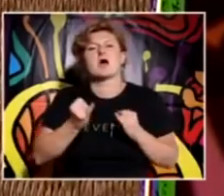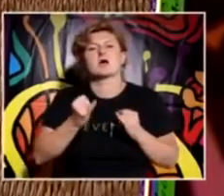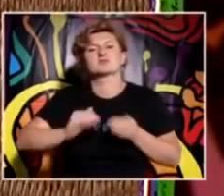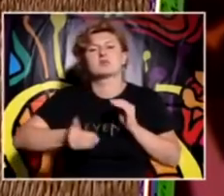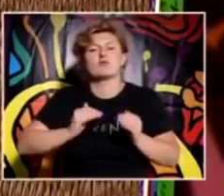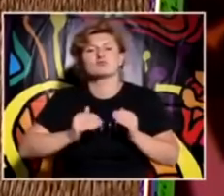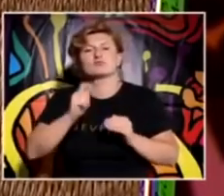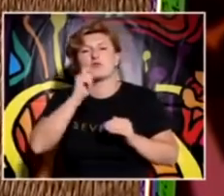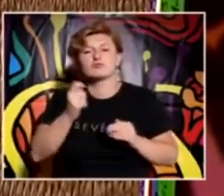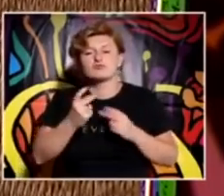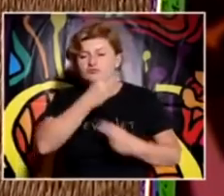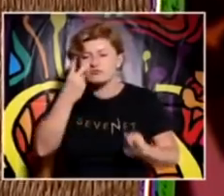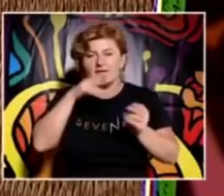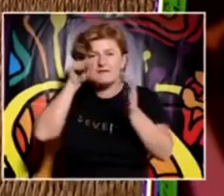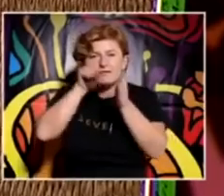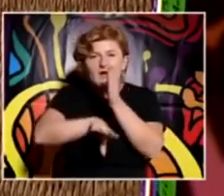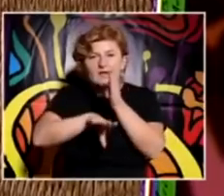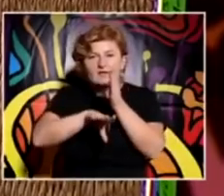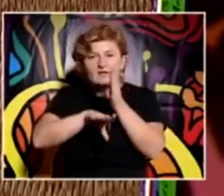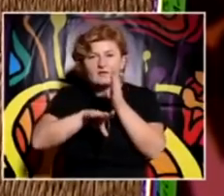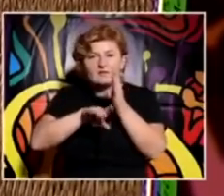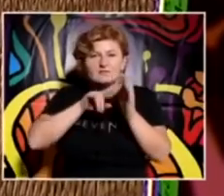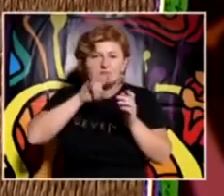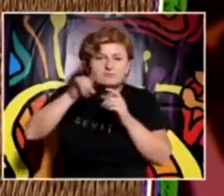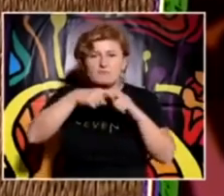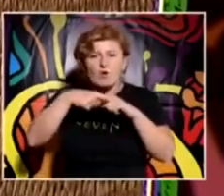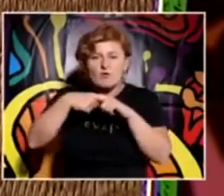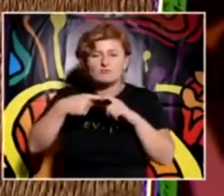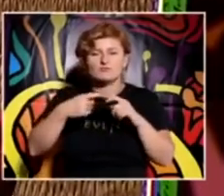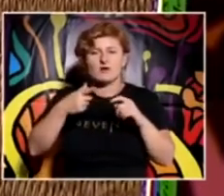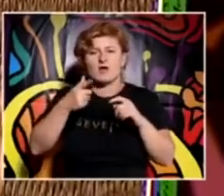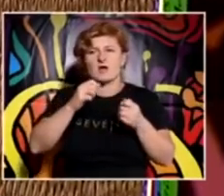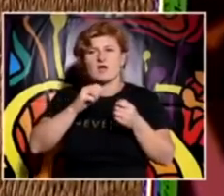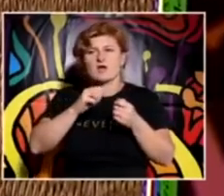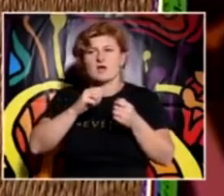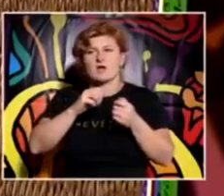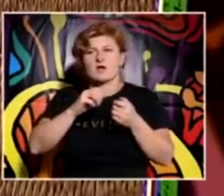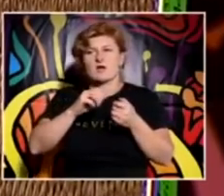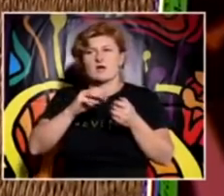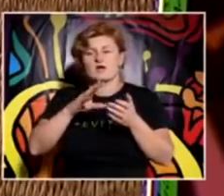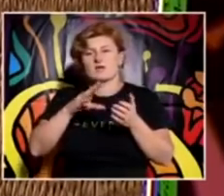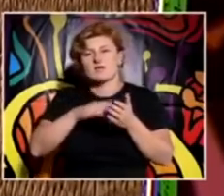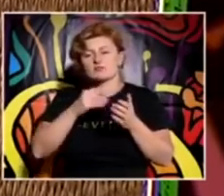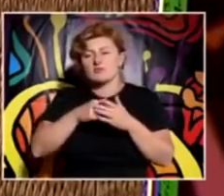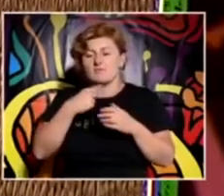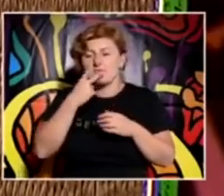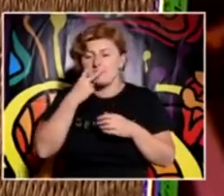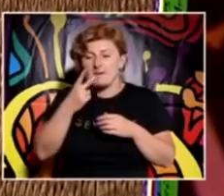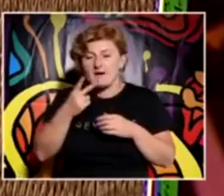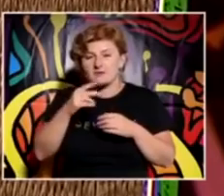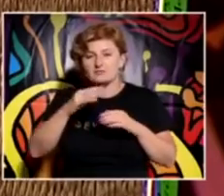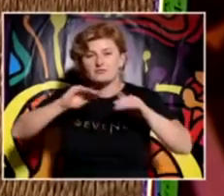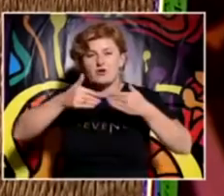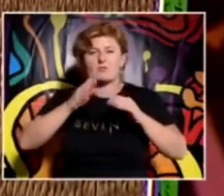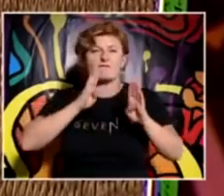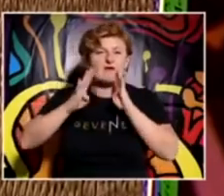właśnie tanich połączeń. Czasami to też jest tak, że mnie kierunek wybiera, a nie ja szukam. Więc ja widzę, jest pełno tych stron